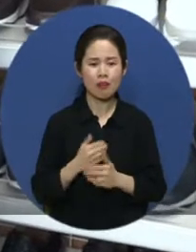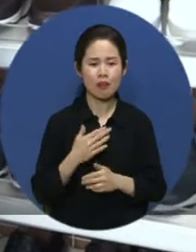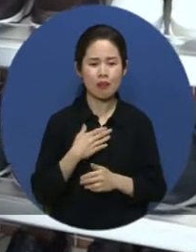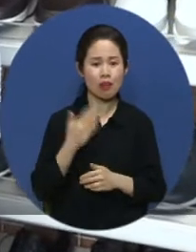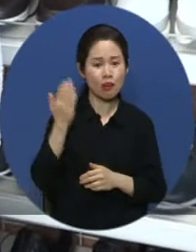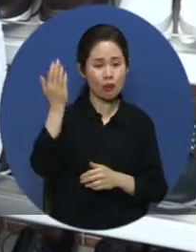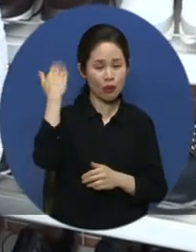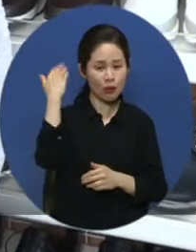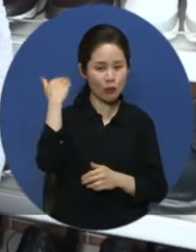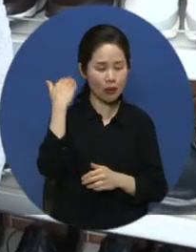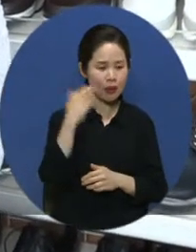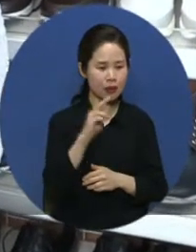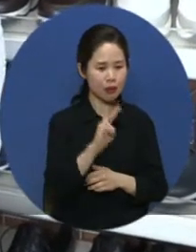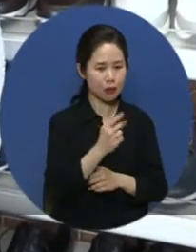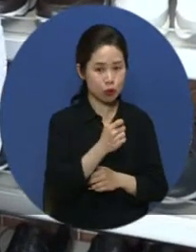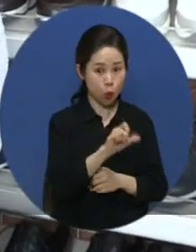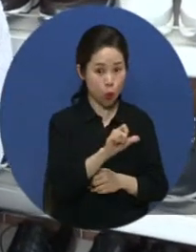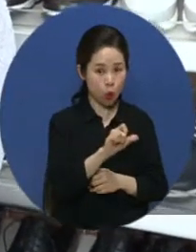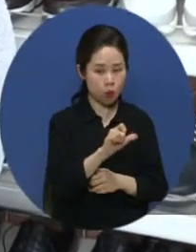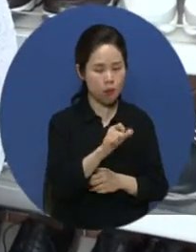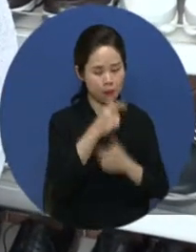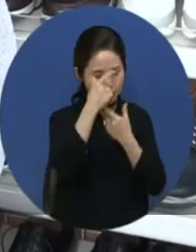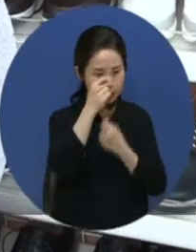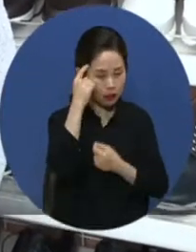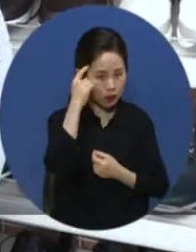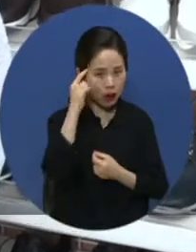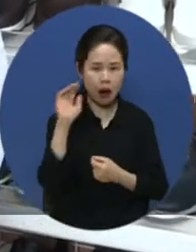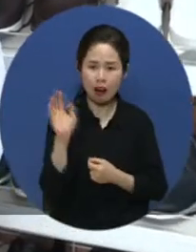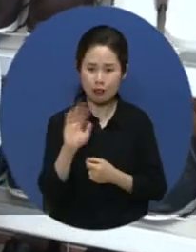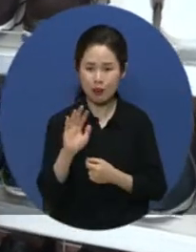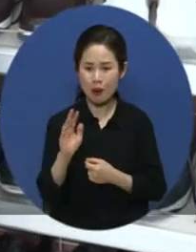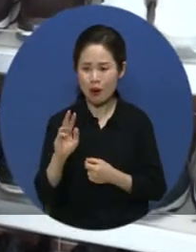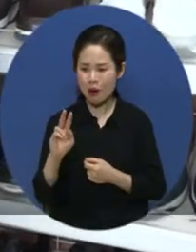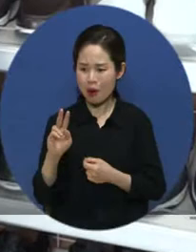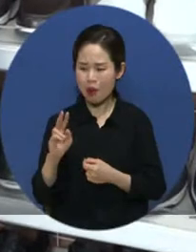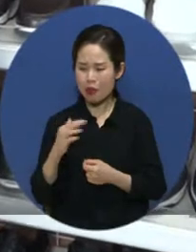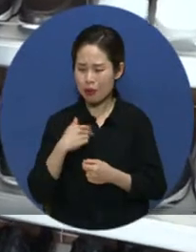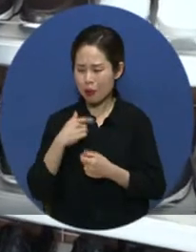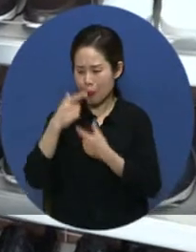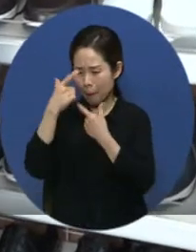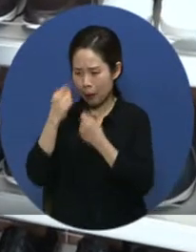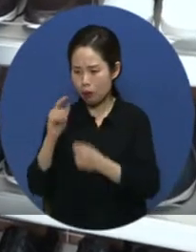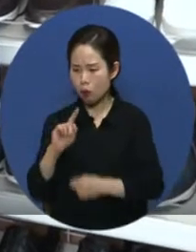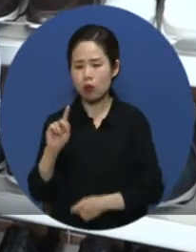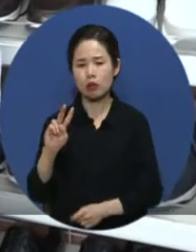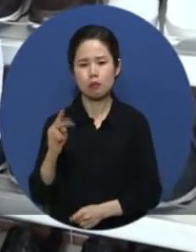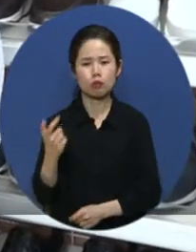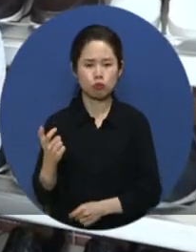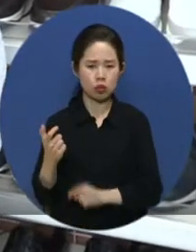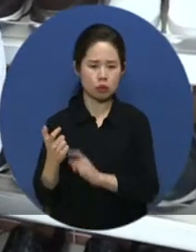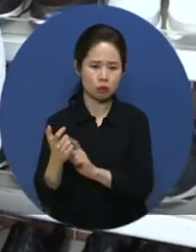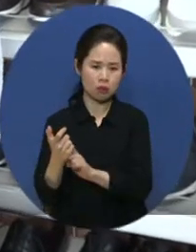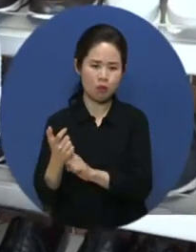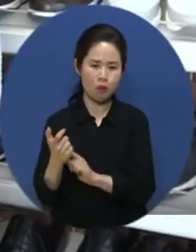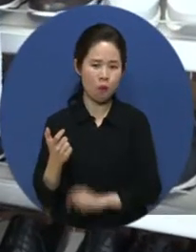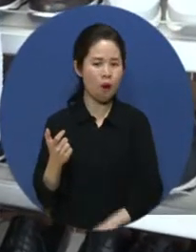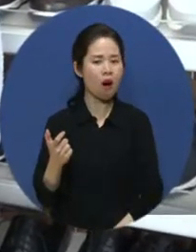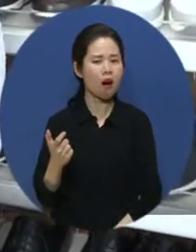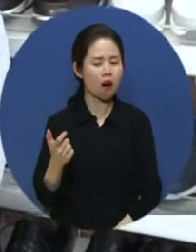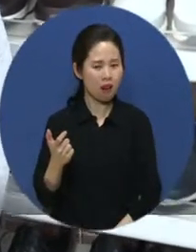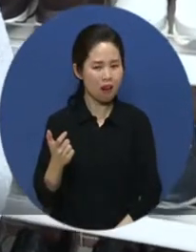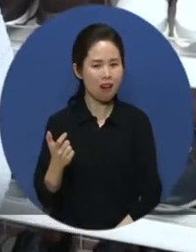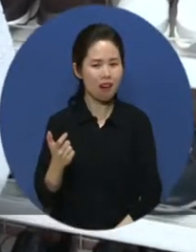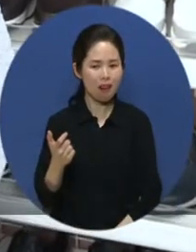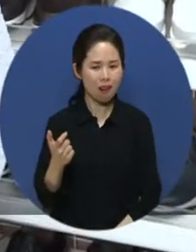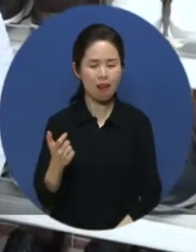딱 맞다고 했던 것들이 사실은 큰 거였더라고요. 발 딱 맞춰서 신어보니까 사이즈도 기존보다 살짝 작아져서 핏도